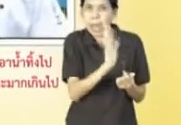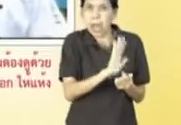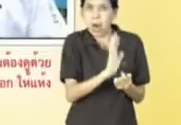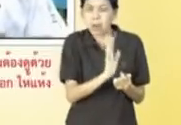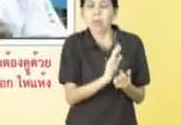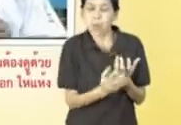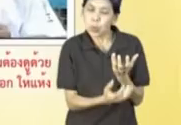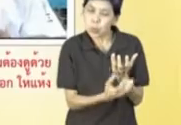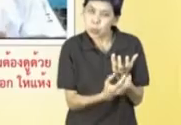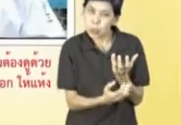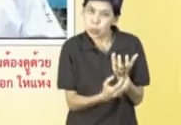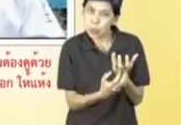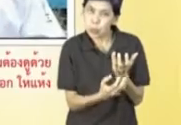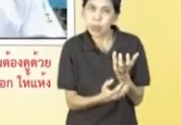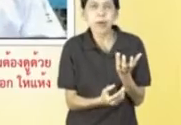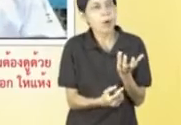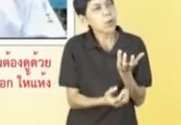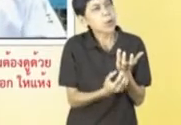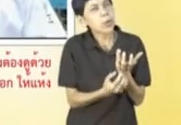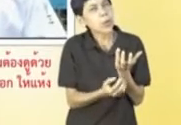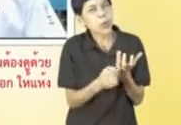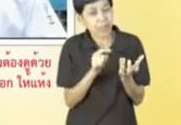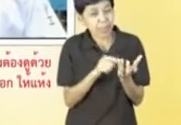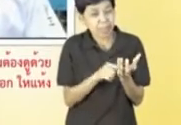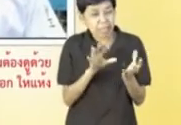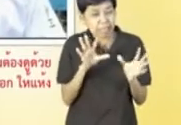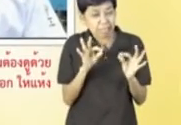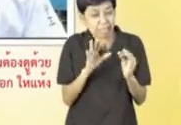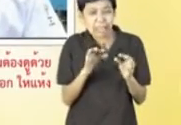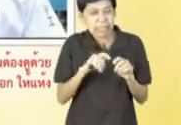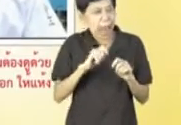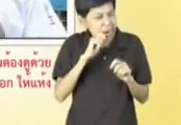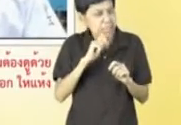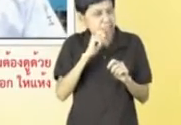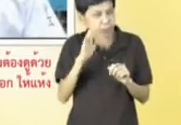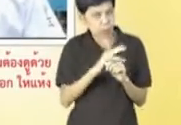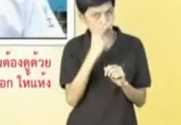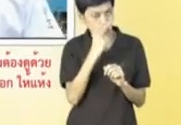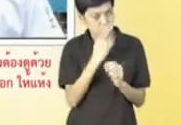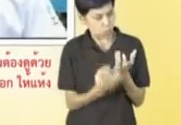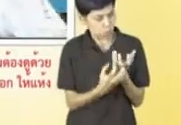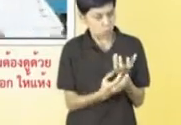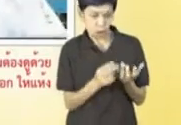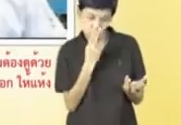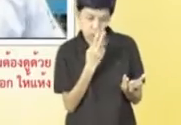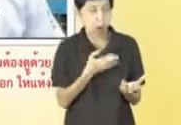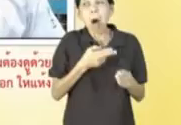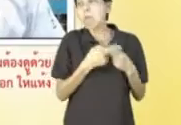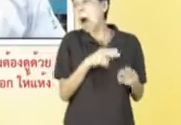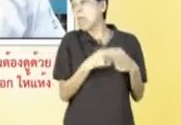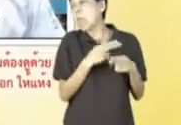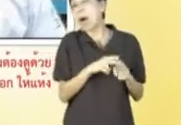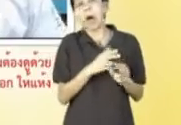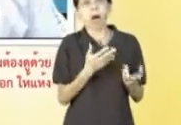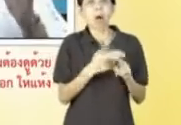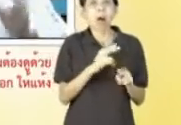ครับแล้วก็อย่าต้มให้ขี้เหล็กเนี่ยเหนียวนะฮะการต้มต้องดูด้วยนะครับไม่ใช่ปล่อยต้มไว้เลยพออ